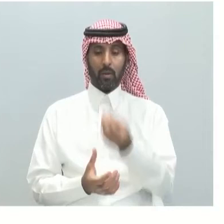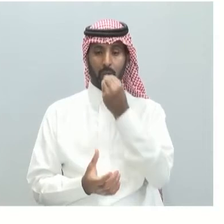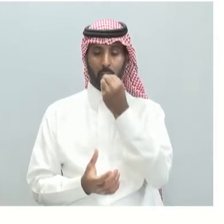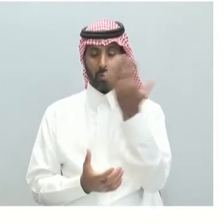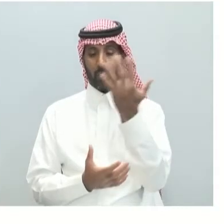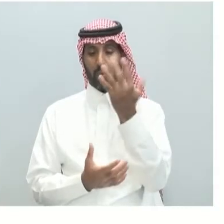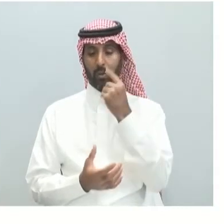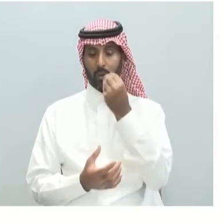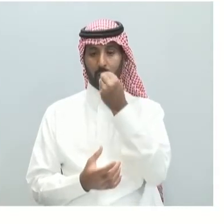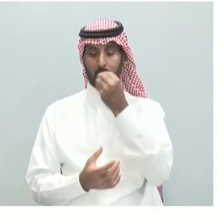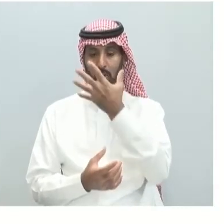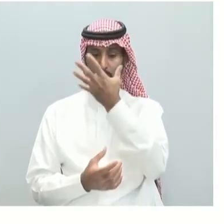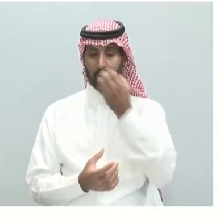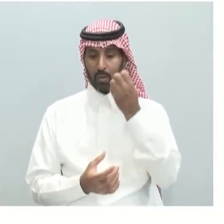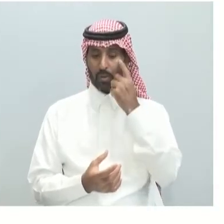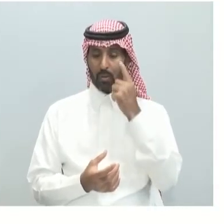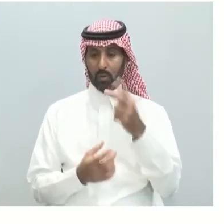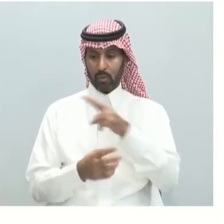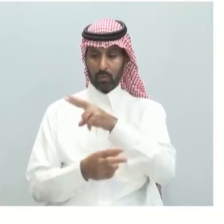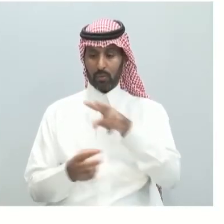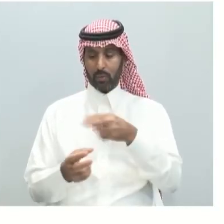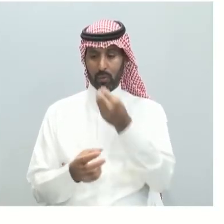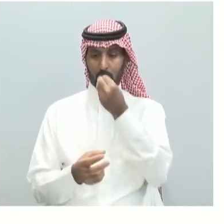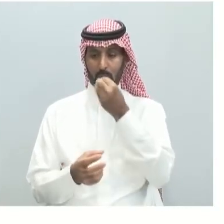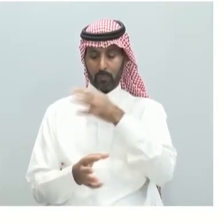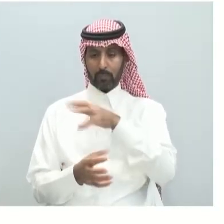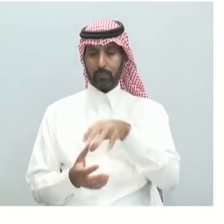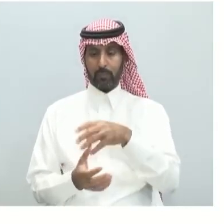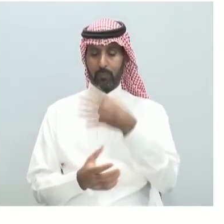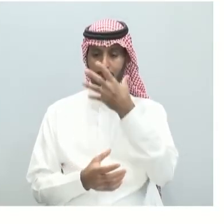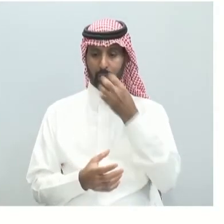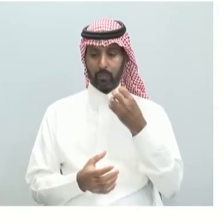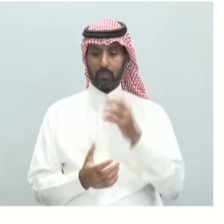توفير الغذاء للحيوانات المستانسه